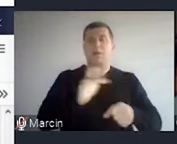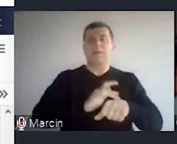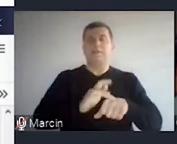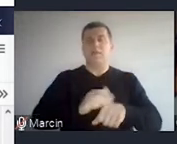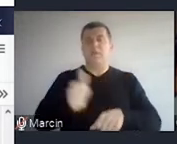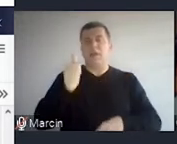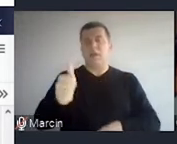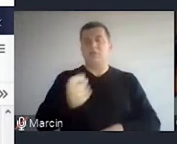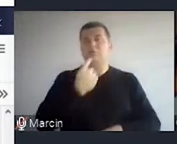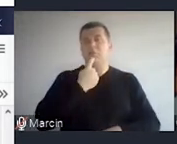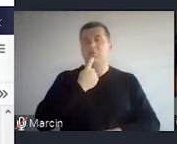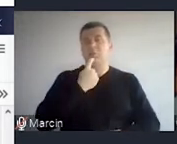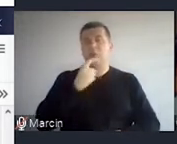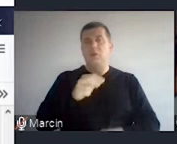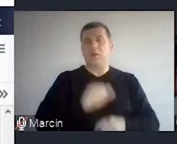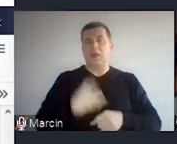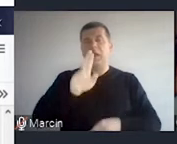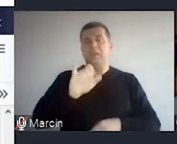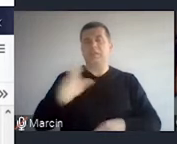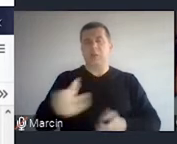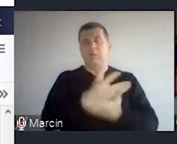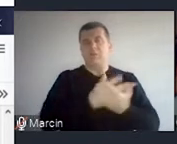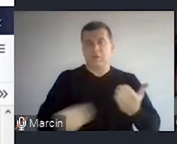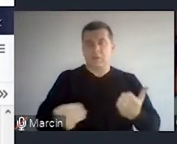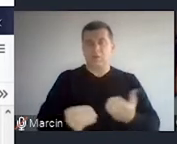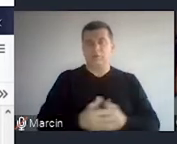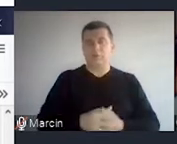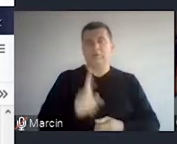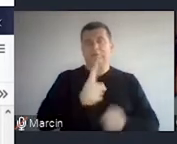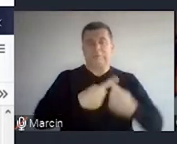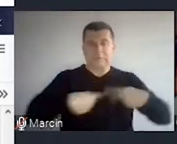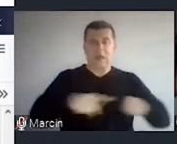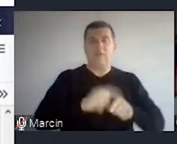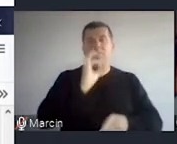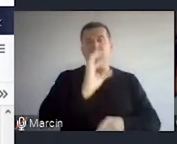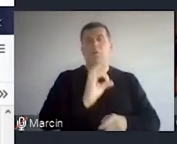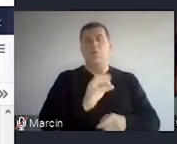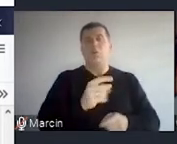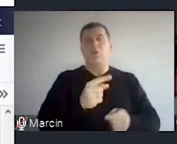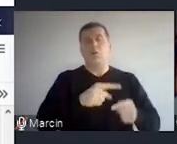Co to jest? To jest zryczałtowane wynagrodzenie za zrealizowanie określonej